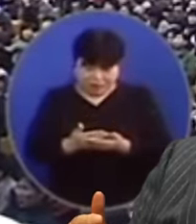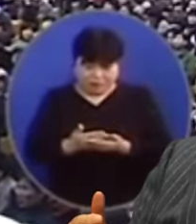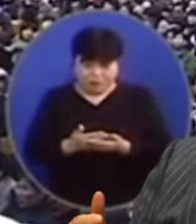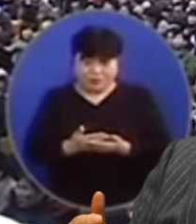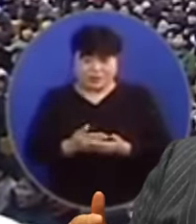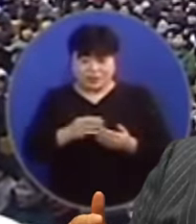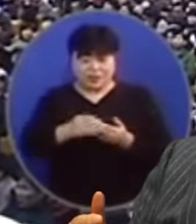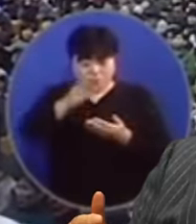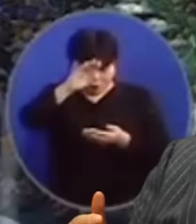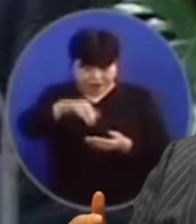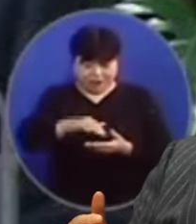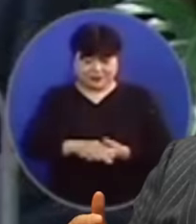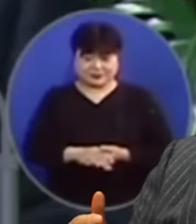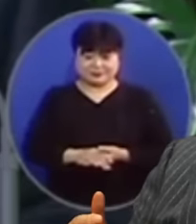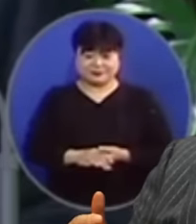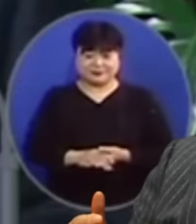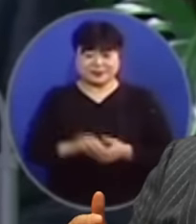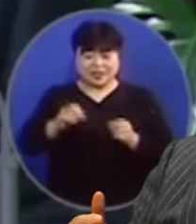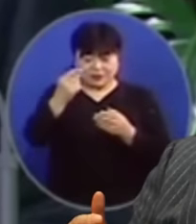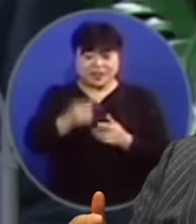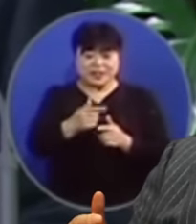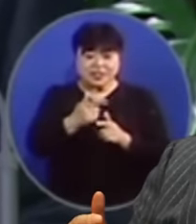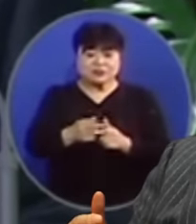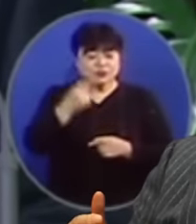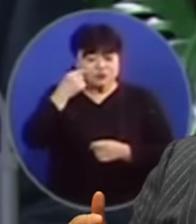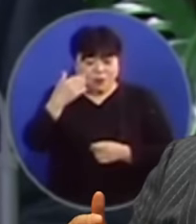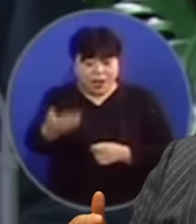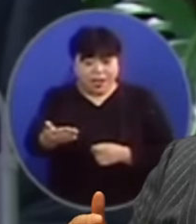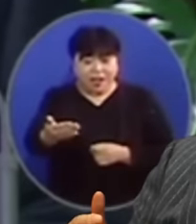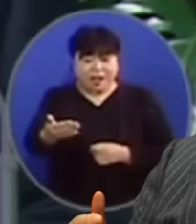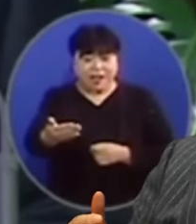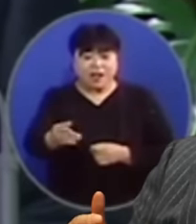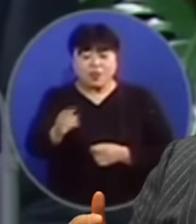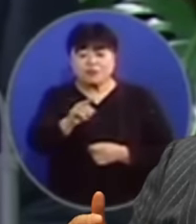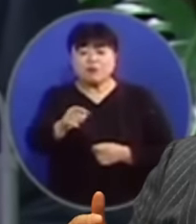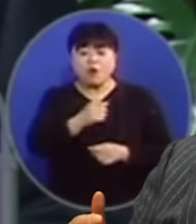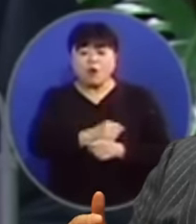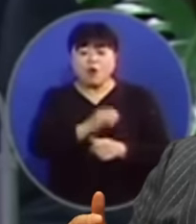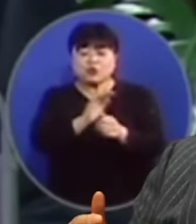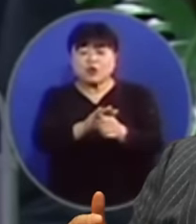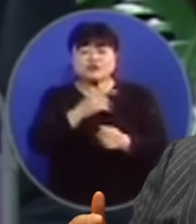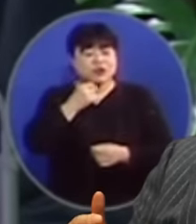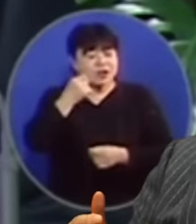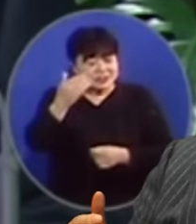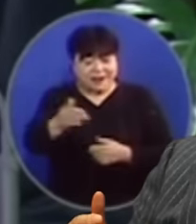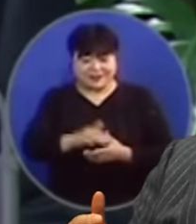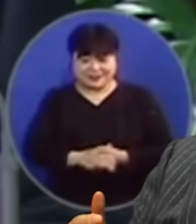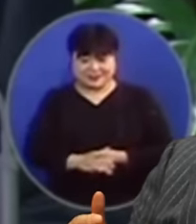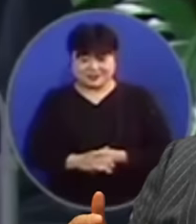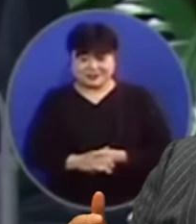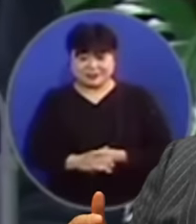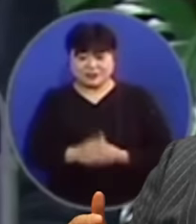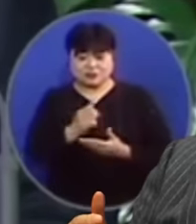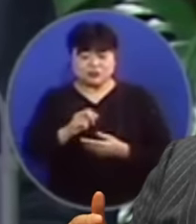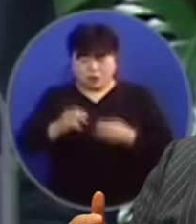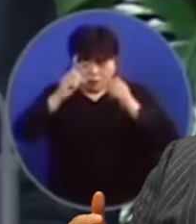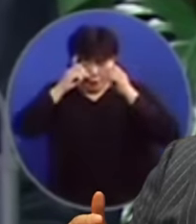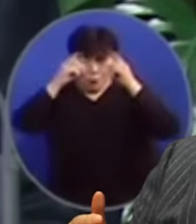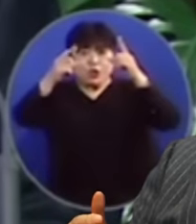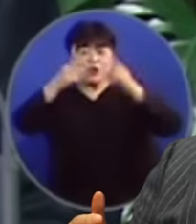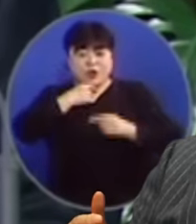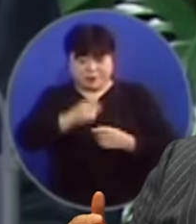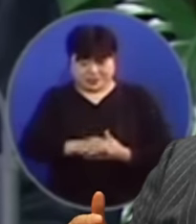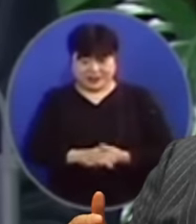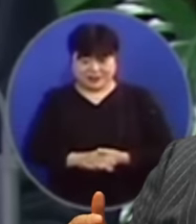데려오라. 그래 같이 오니까 예수님이 뭐라 했으면 내가 뭘 해주기를 원하느냐? 주여 보기를